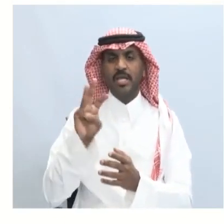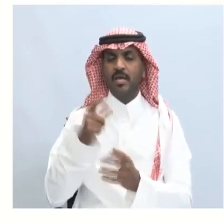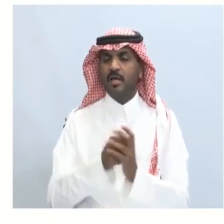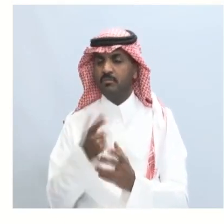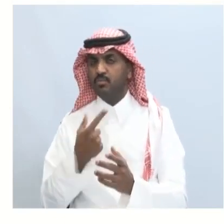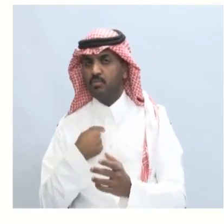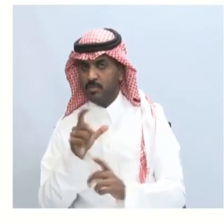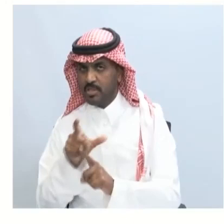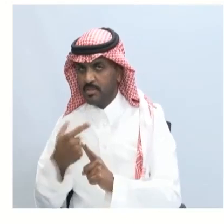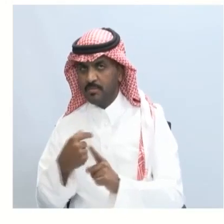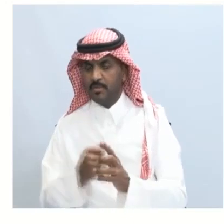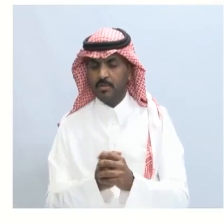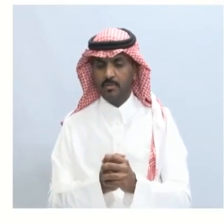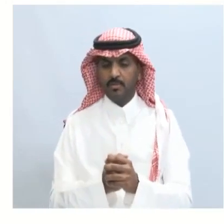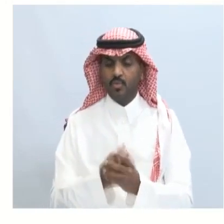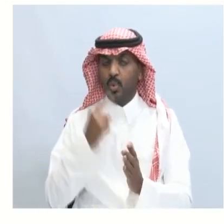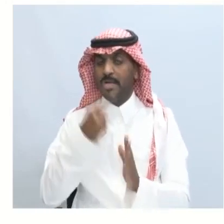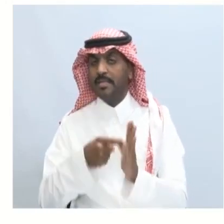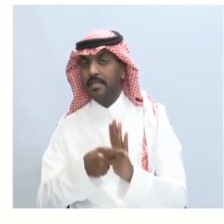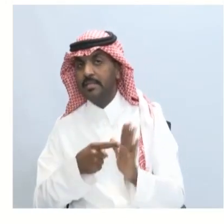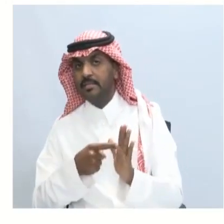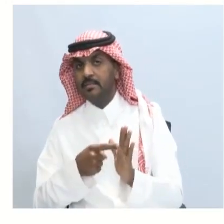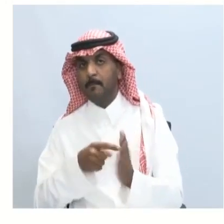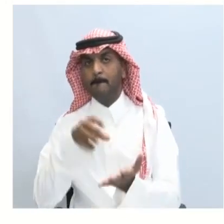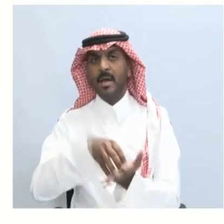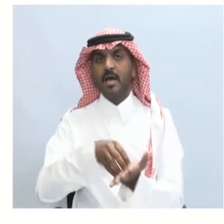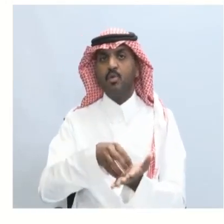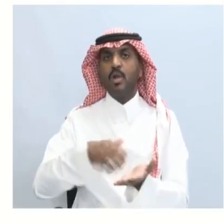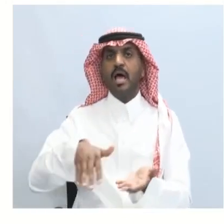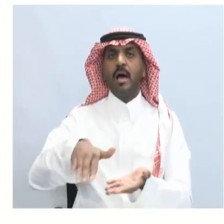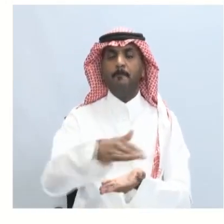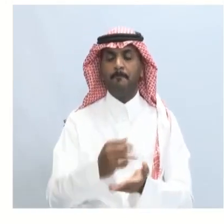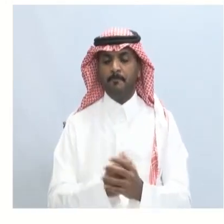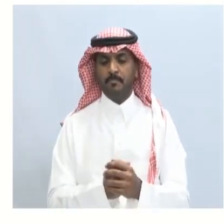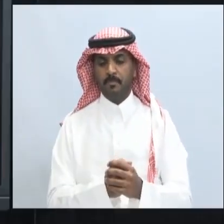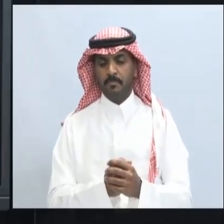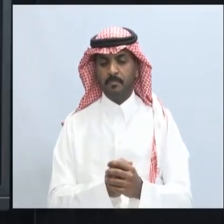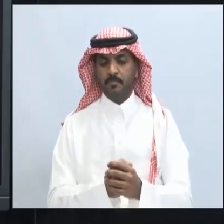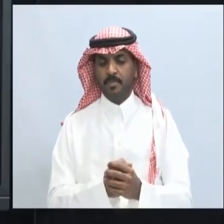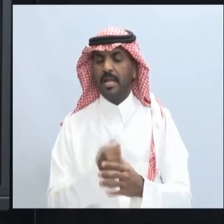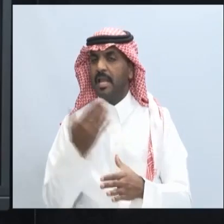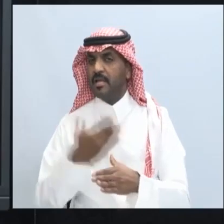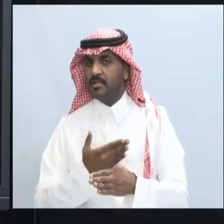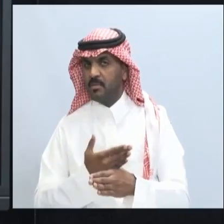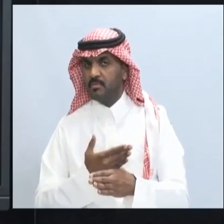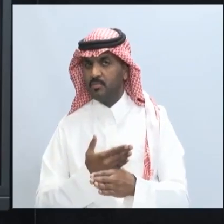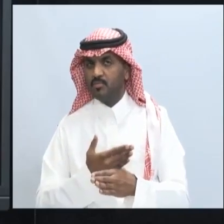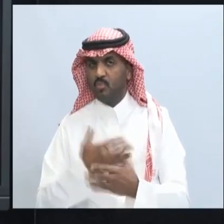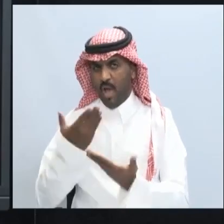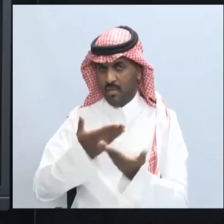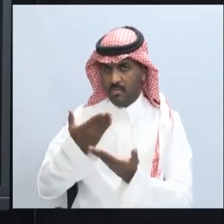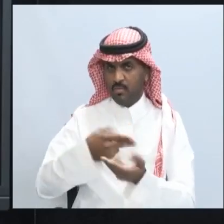لشخصه فاننا سنحدد موطنه العام سنحدد موطنه العام لاجل ان نخاطبه